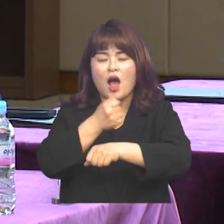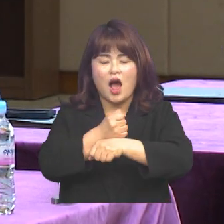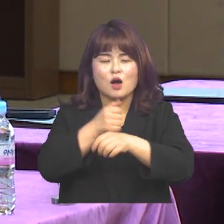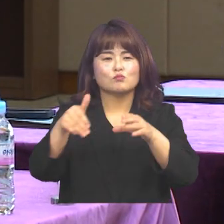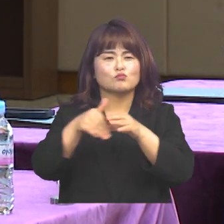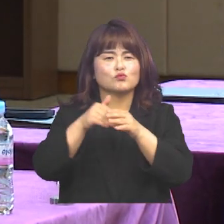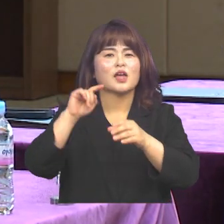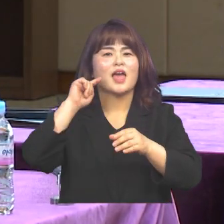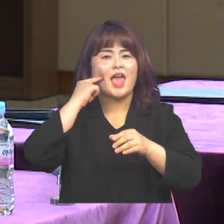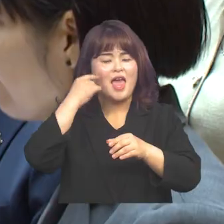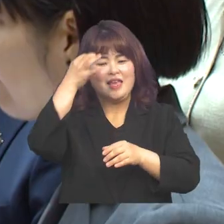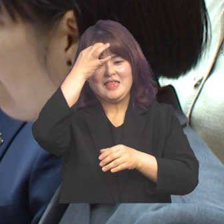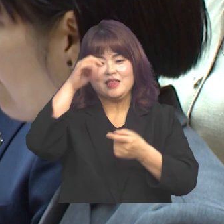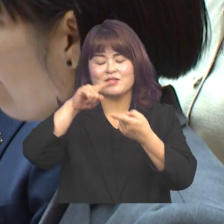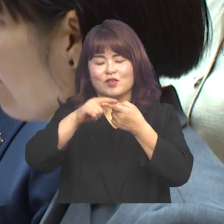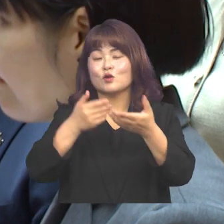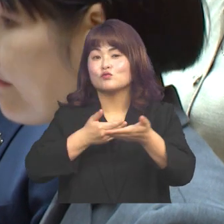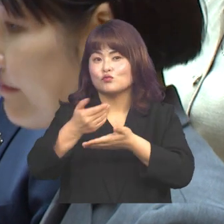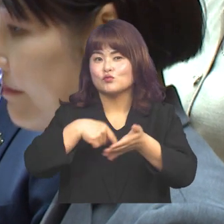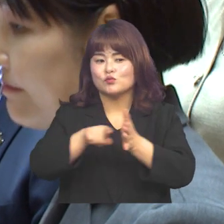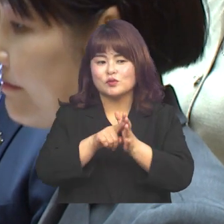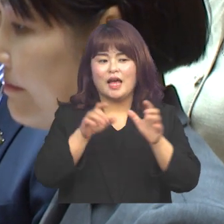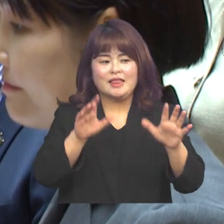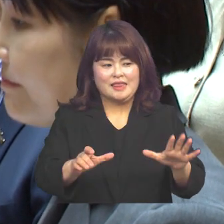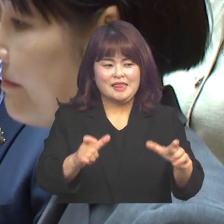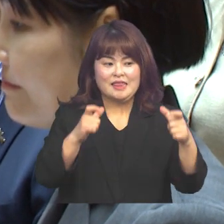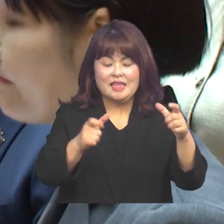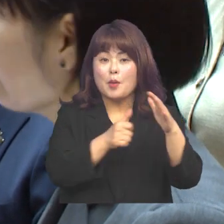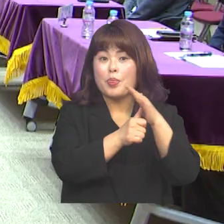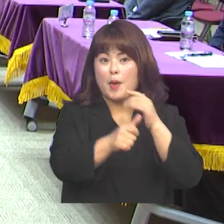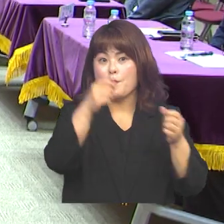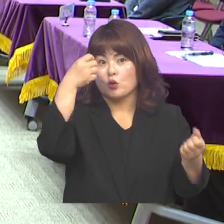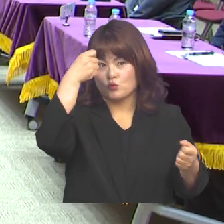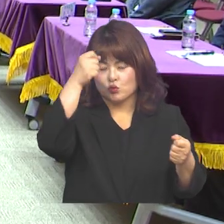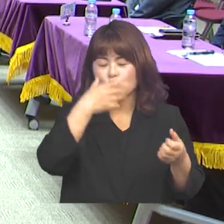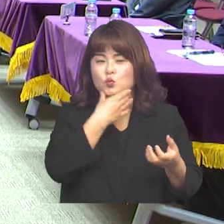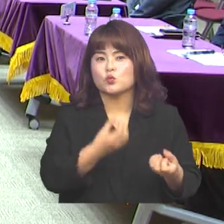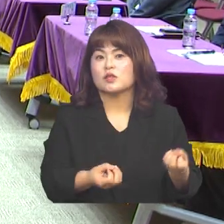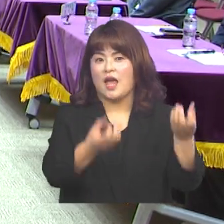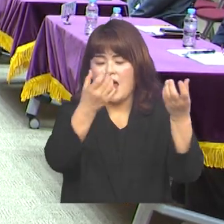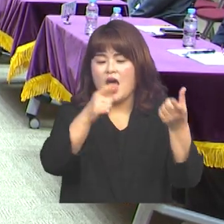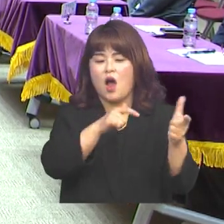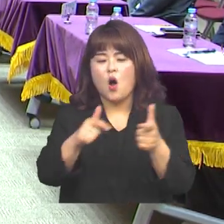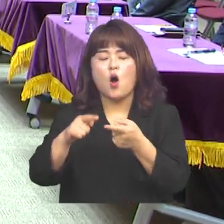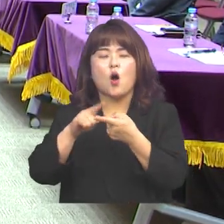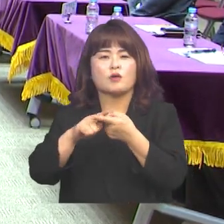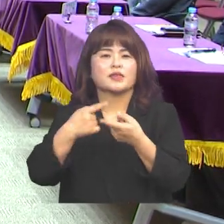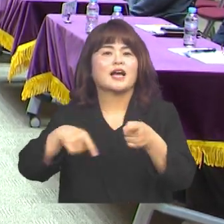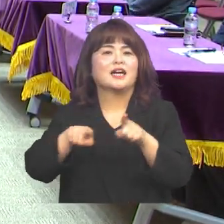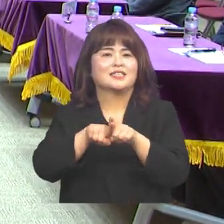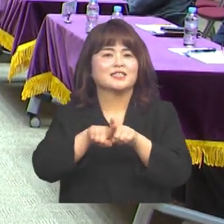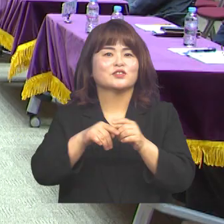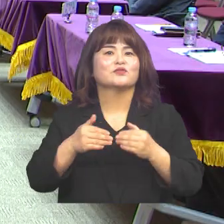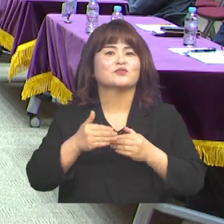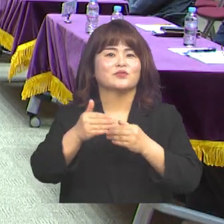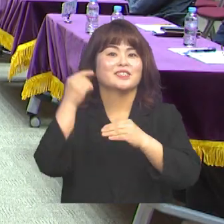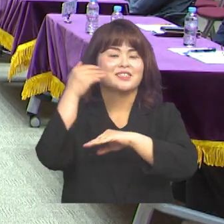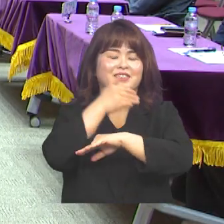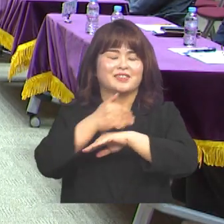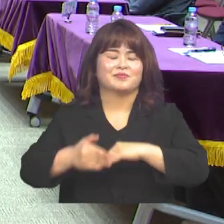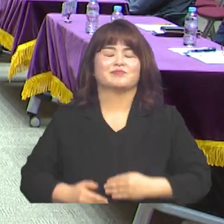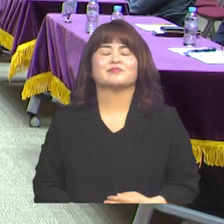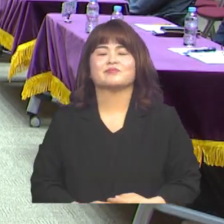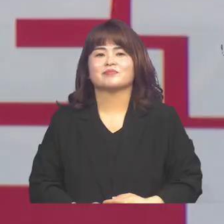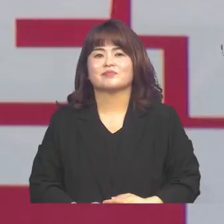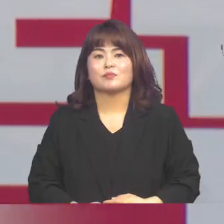민간단체와 문화예술단체가 교류하며 지역 대표 축제와 특산물, 유명 관광지 홍보를 위한 활동도 함께